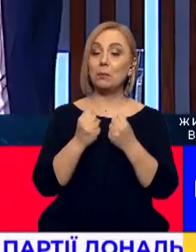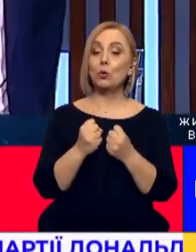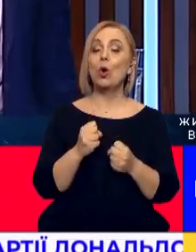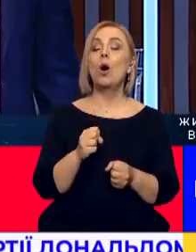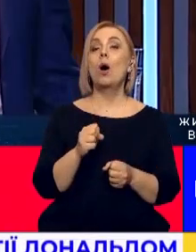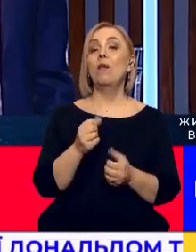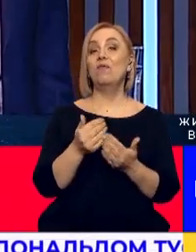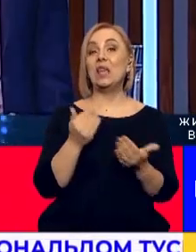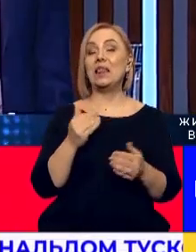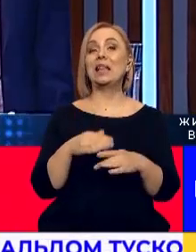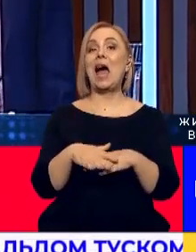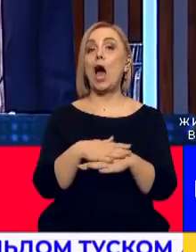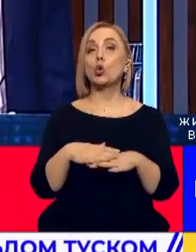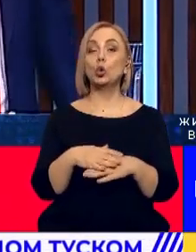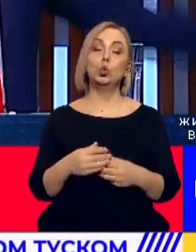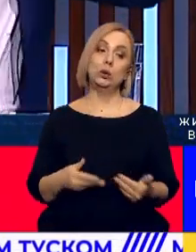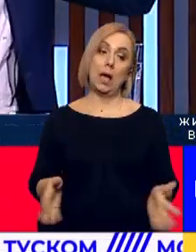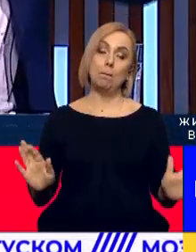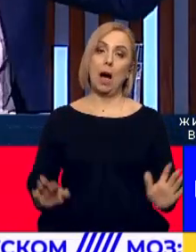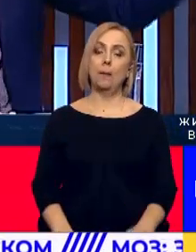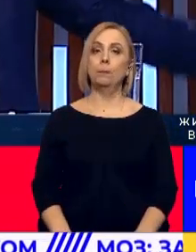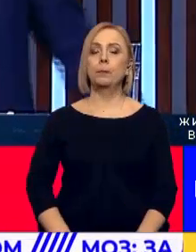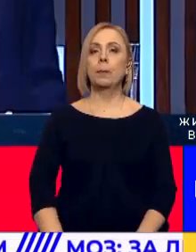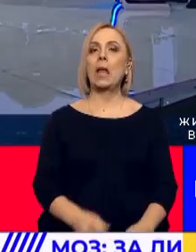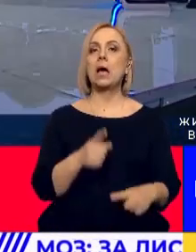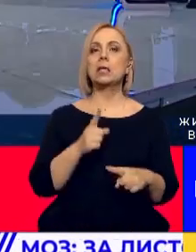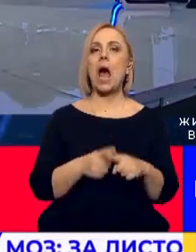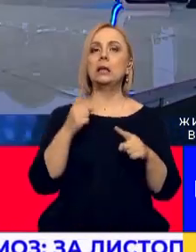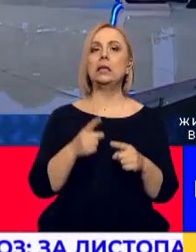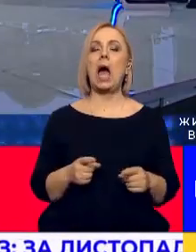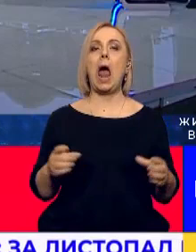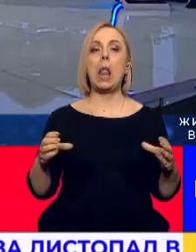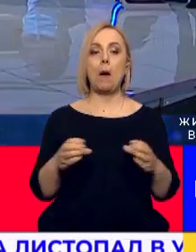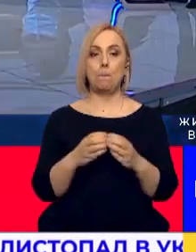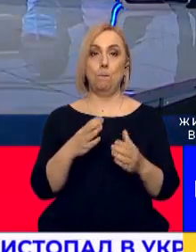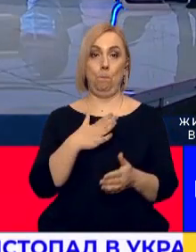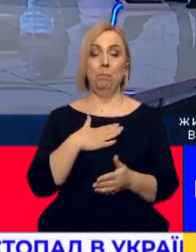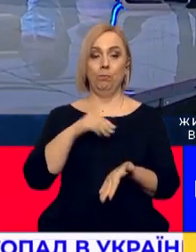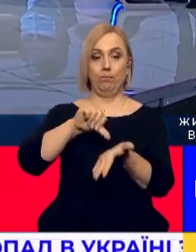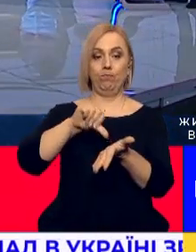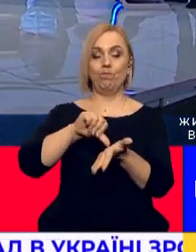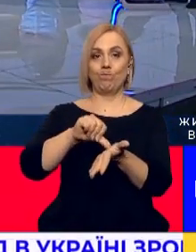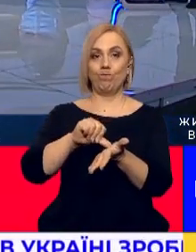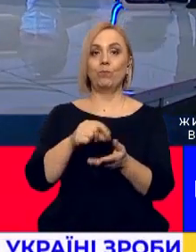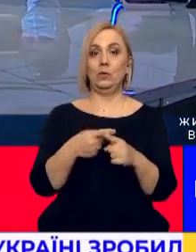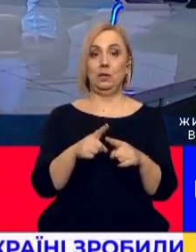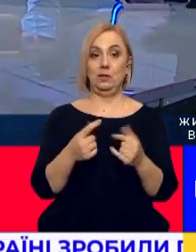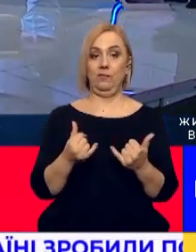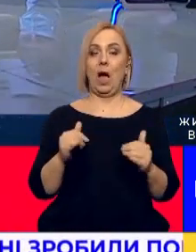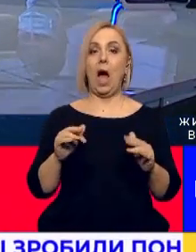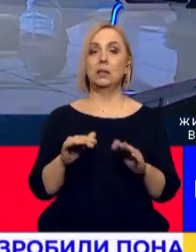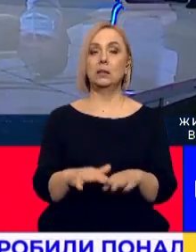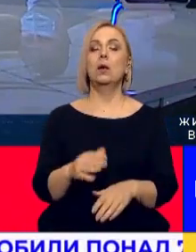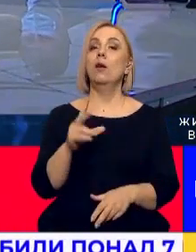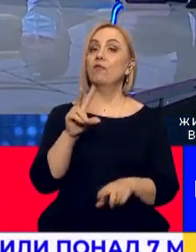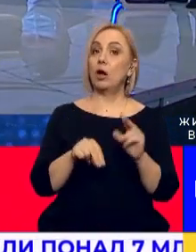яку ви зараз розказуєте, радикальна партія бере участь у цій акції опору державній зраді. Але ми вважаємо, що